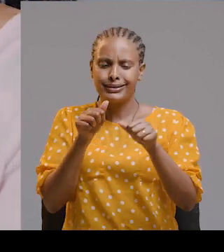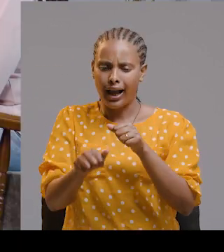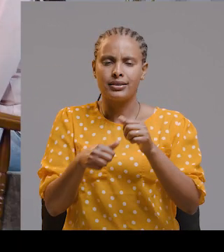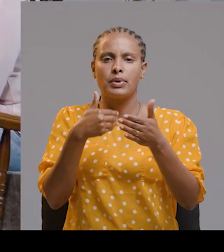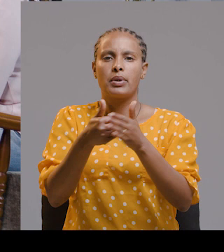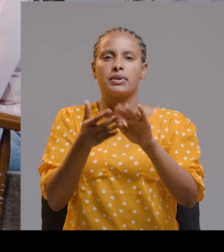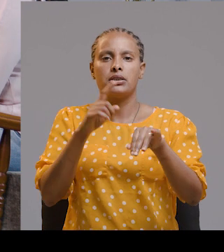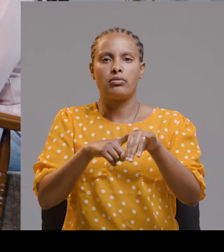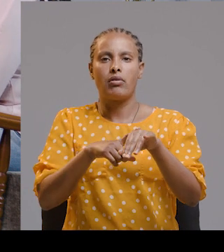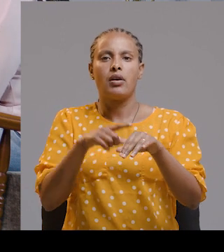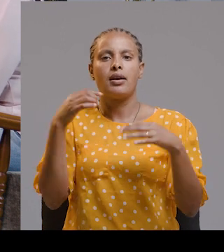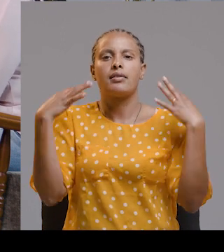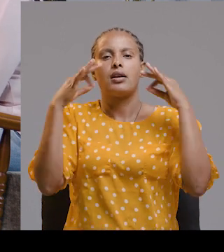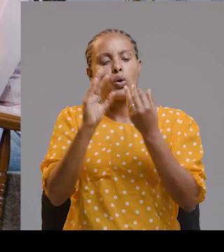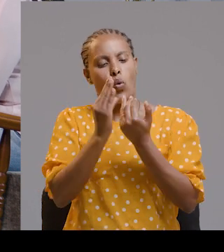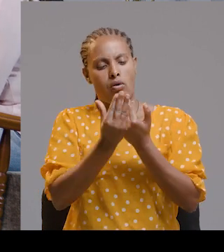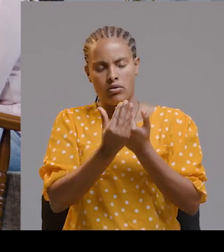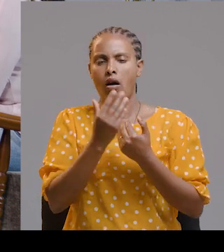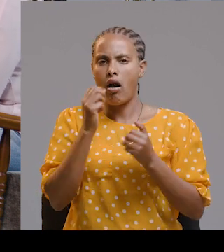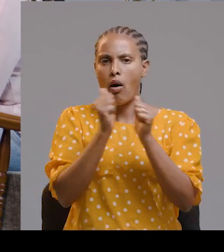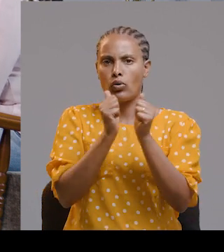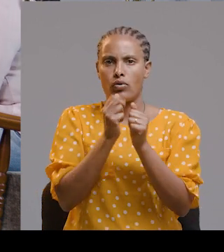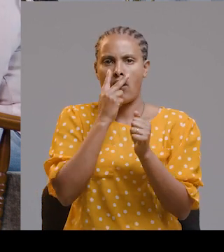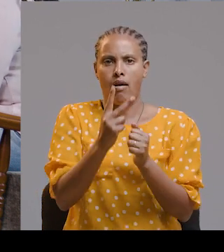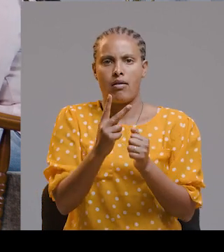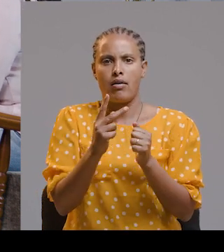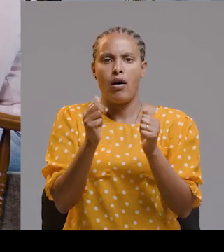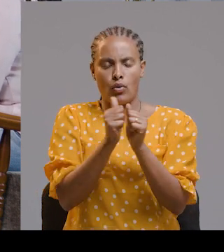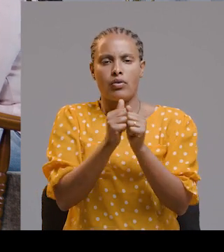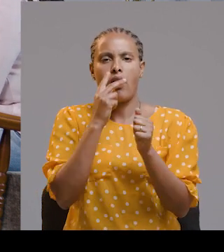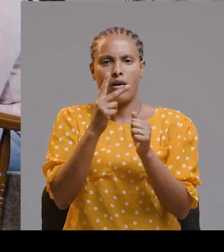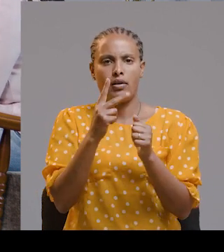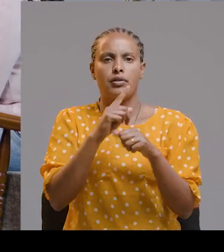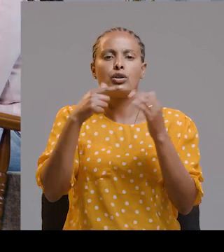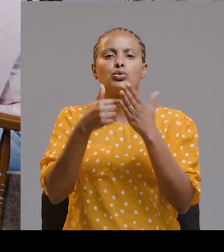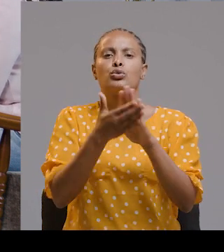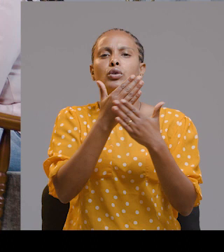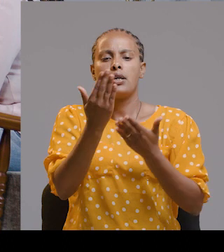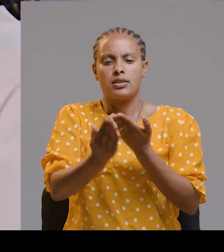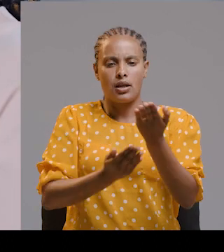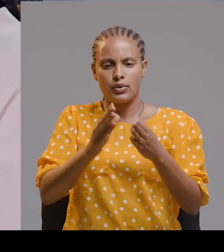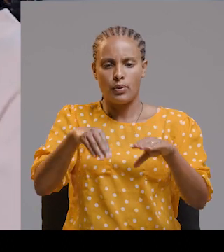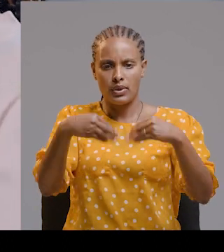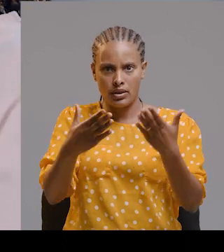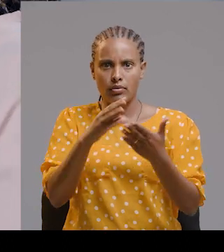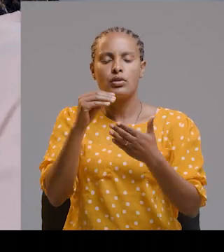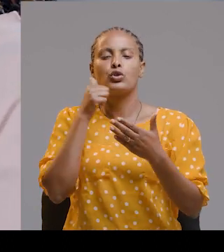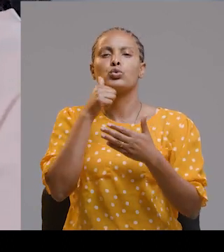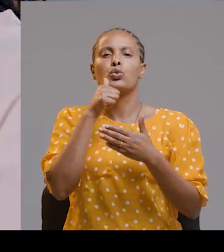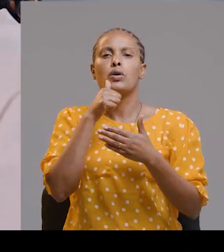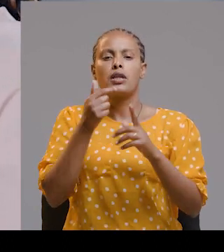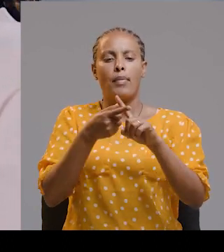ويدا موليلا شكر درس سنر يتينا چون قود دايم عبران كقود نمنا يونا غاري هنا لنا نسو نقر سربيسو چنا من ساتبتنا سيدو